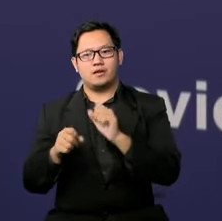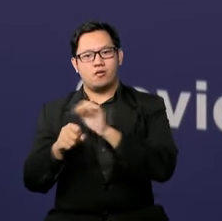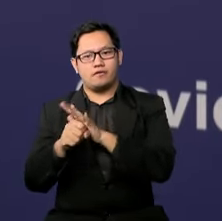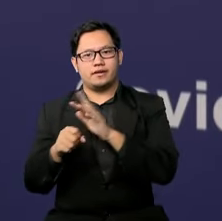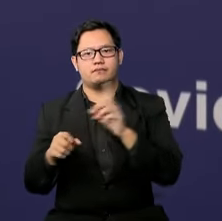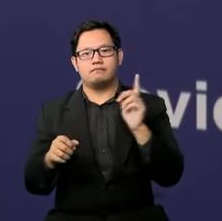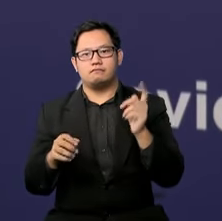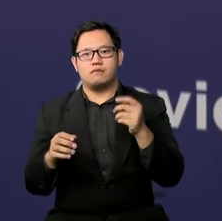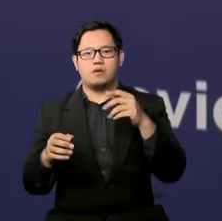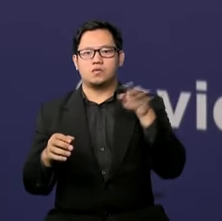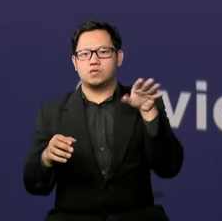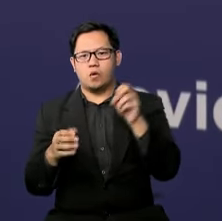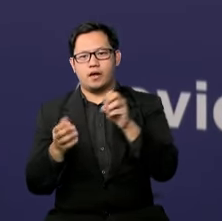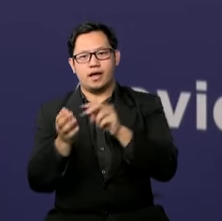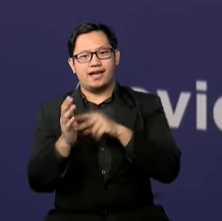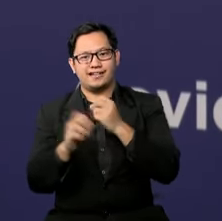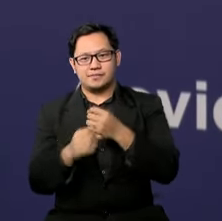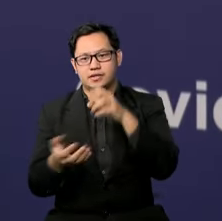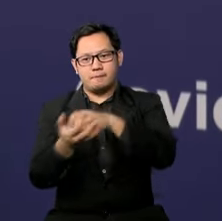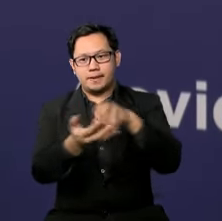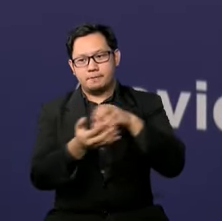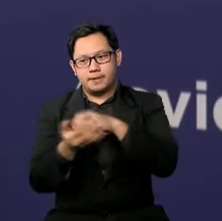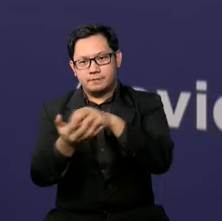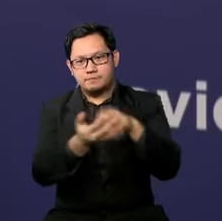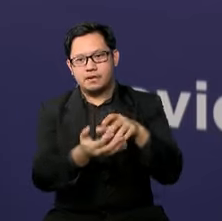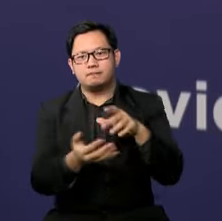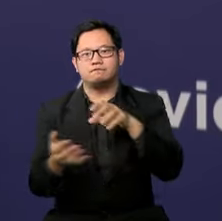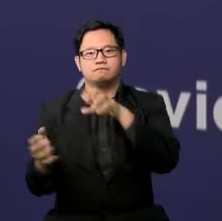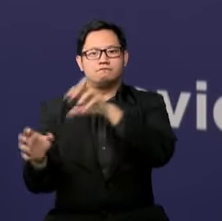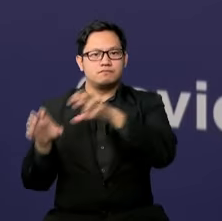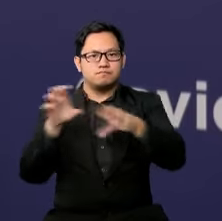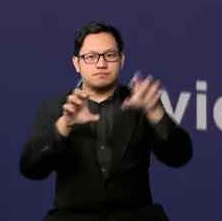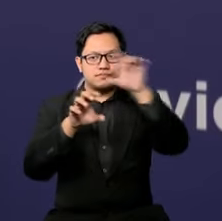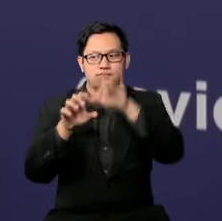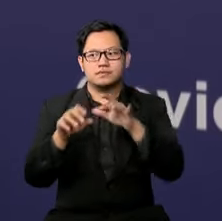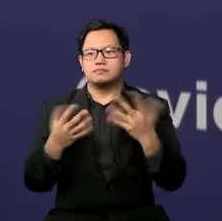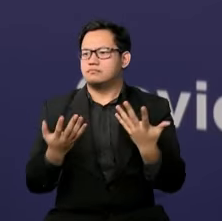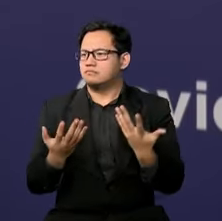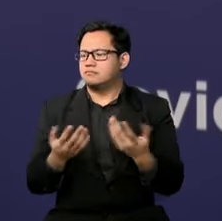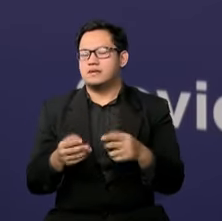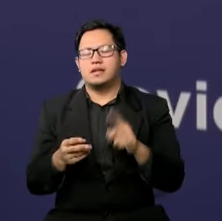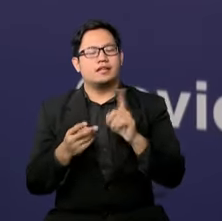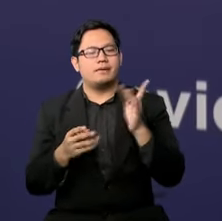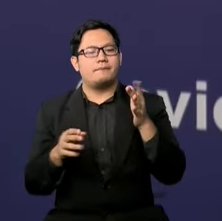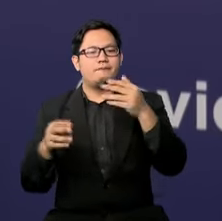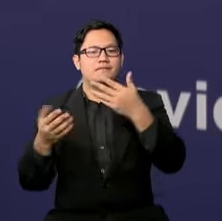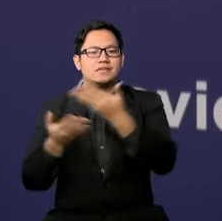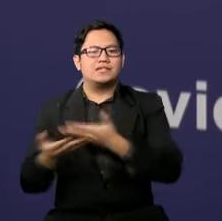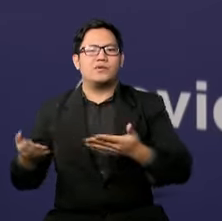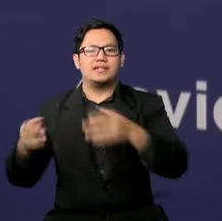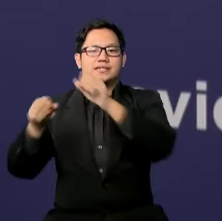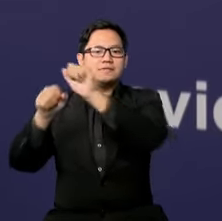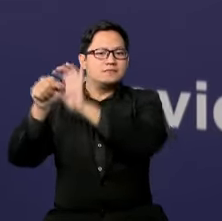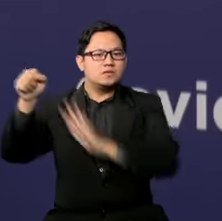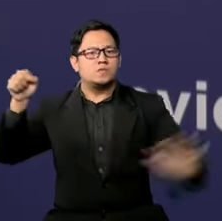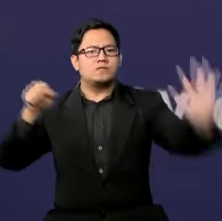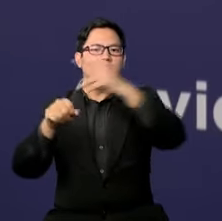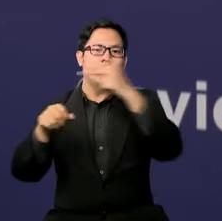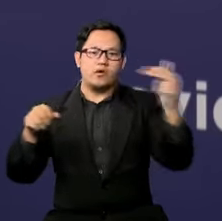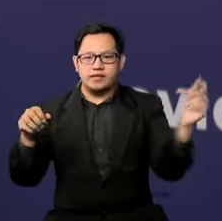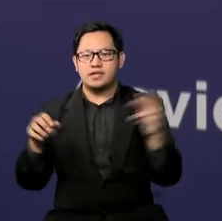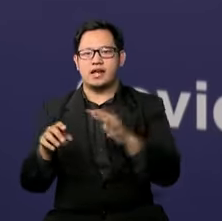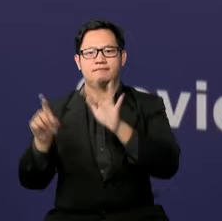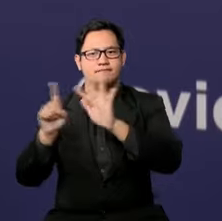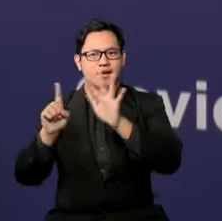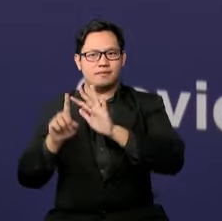zonasi risiko daerah Jadi kalau misalnya kita lihat nih dokter Lula kondisi Indonesia dari Sabang sampai Merauke di 514